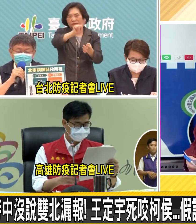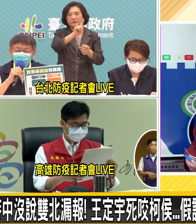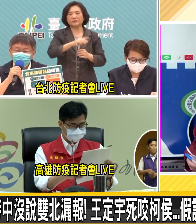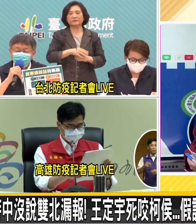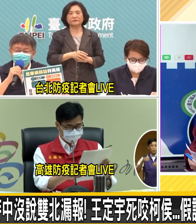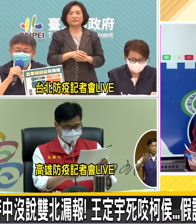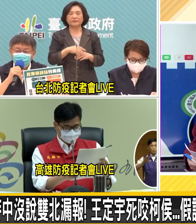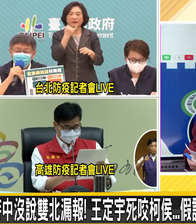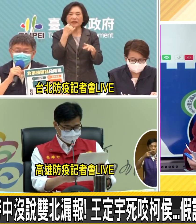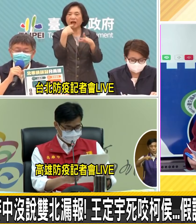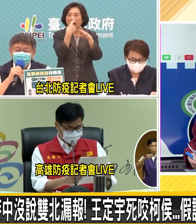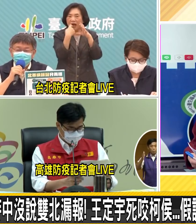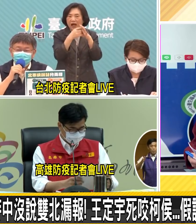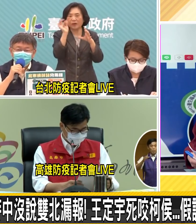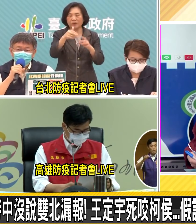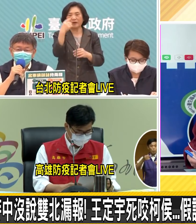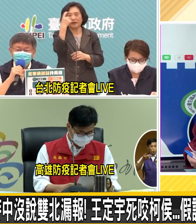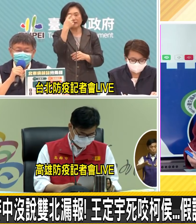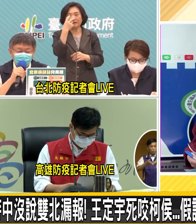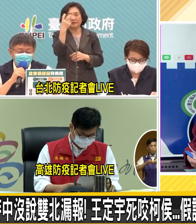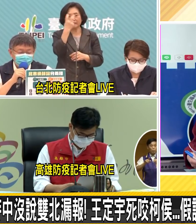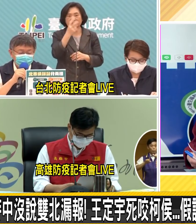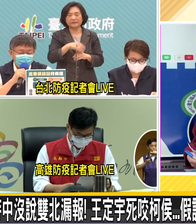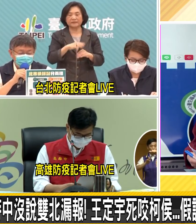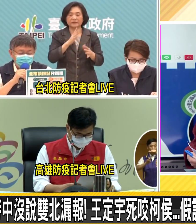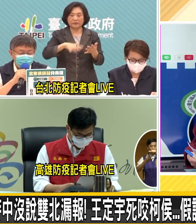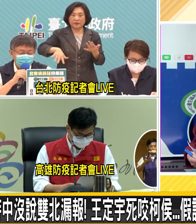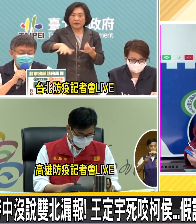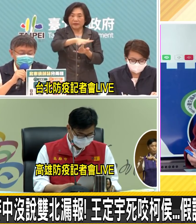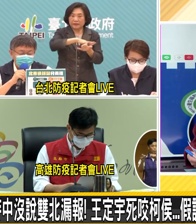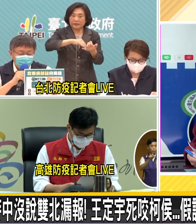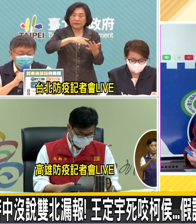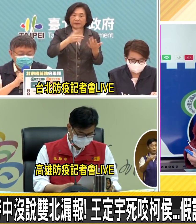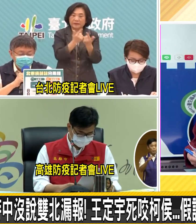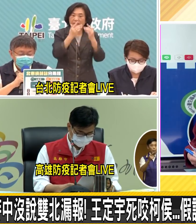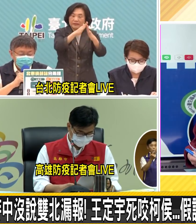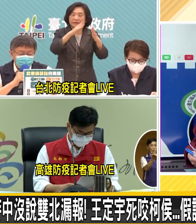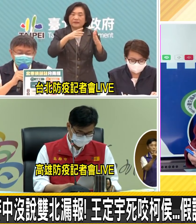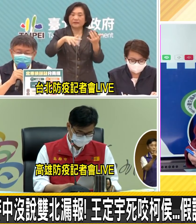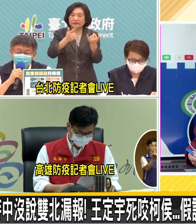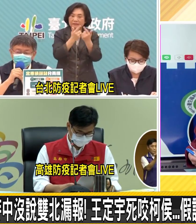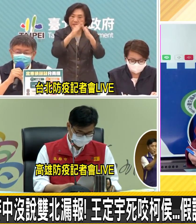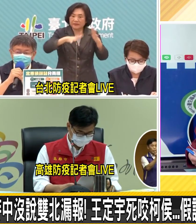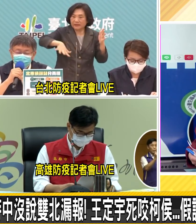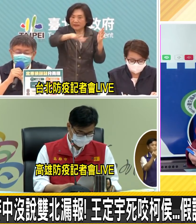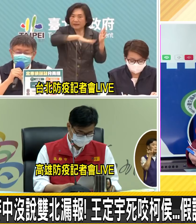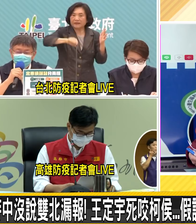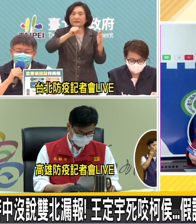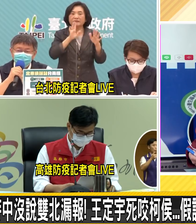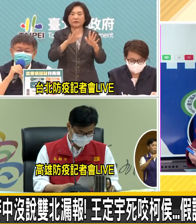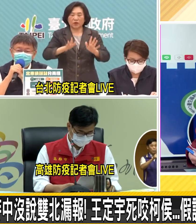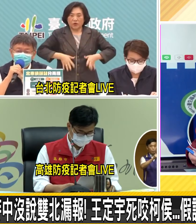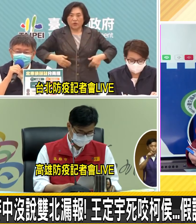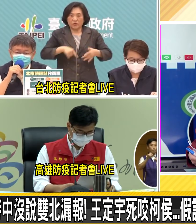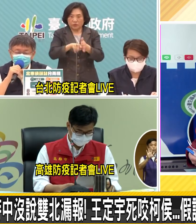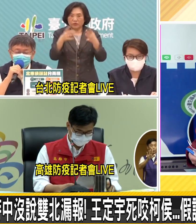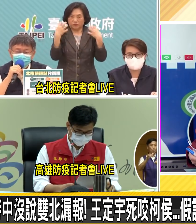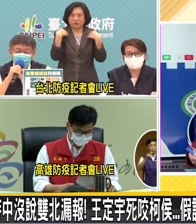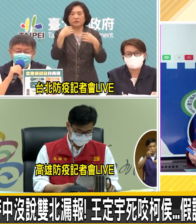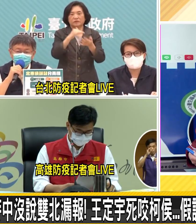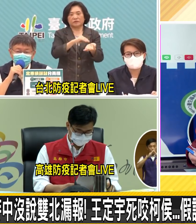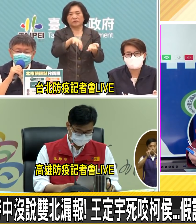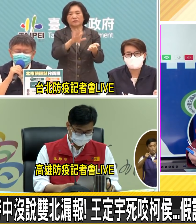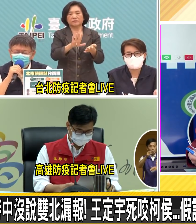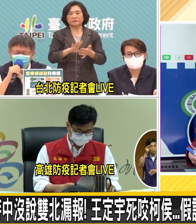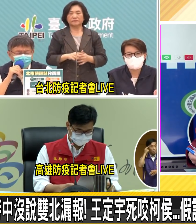得这是一个非常非常不负责任的做法。那我也跟，因为刚刚巧心讲到那个 PTT 网军啊，还有一些侧翼网军。真的给大家